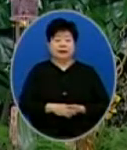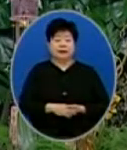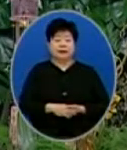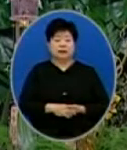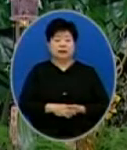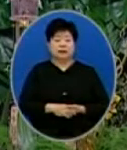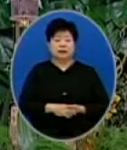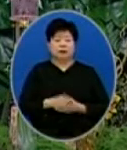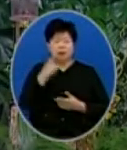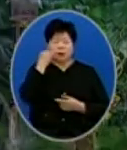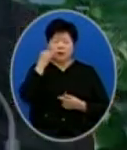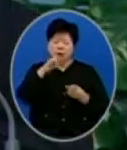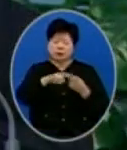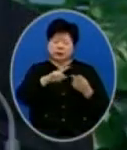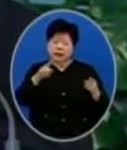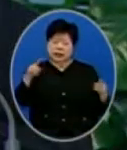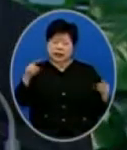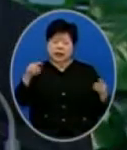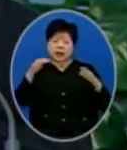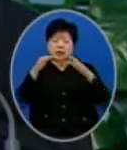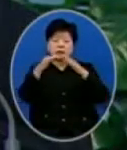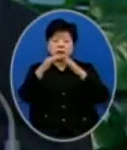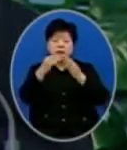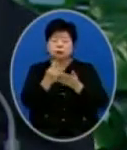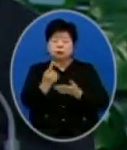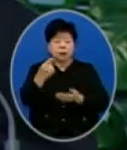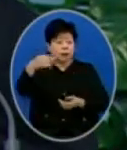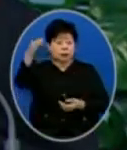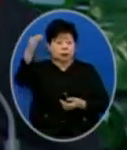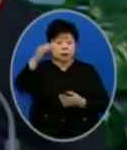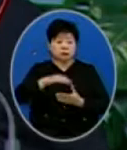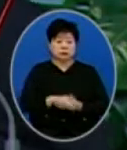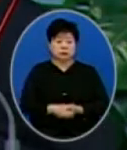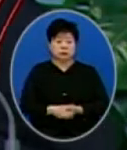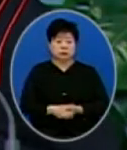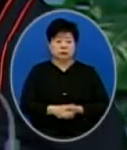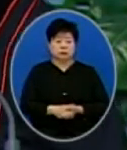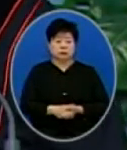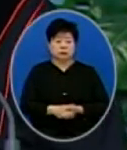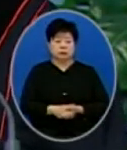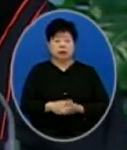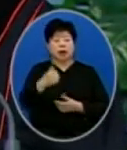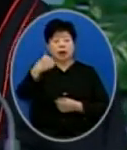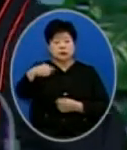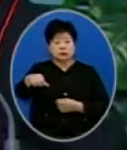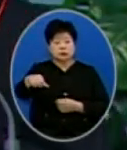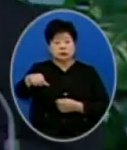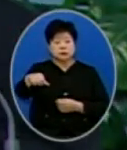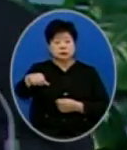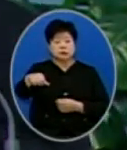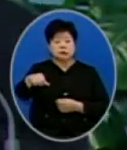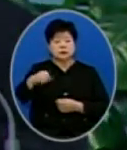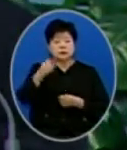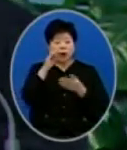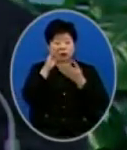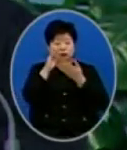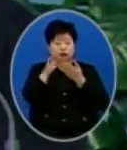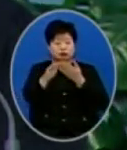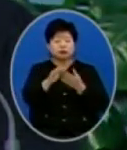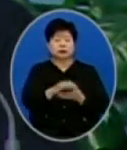무언가 엄마랑 뜻이 맞지 않았는지 집을 나가버렸습니다 아들은 그로부터 몇 달